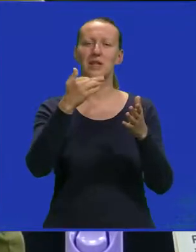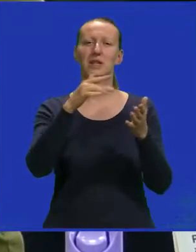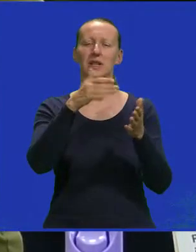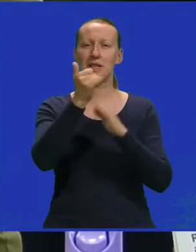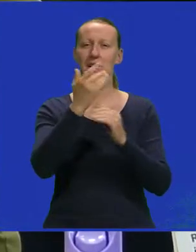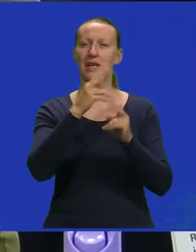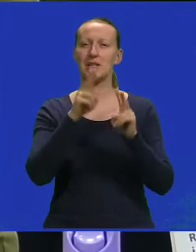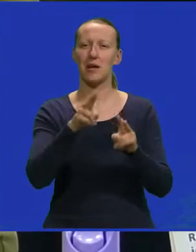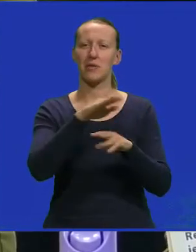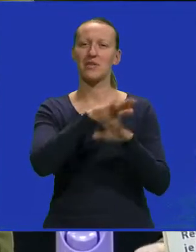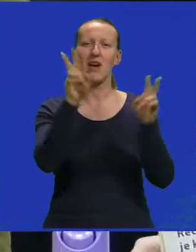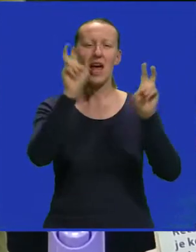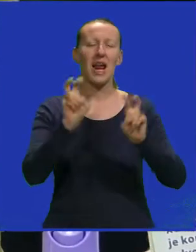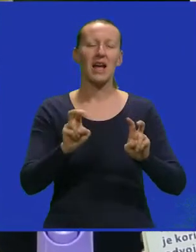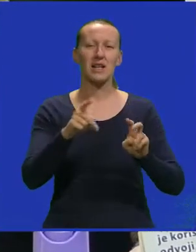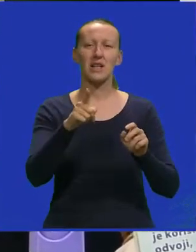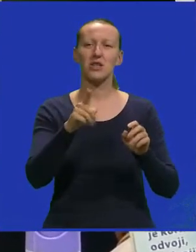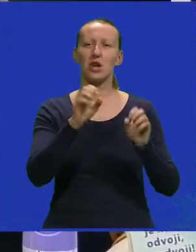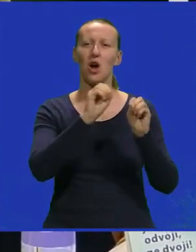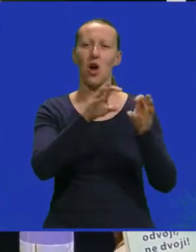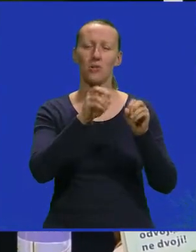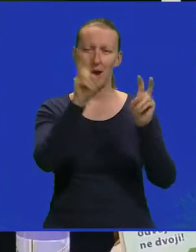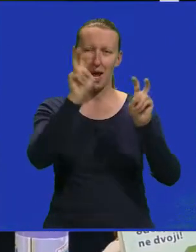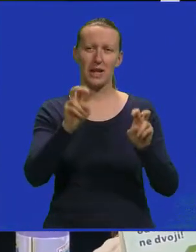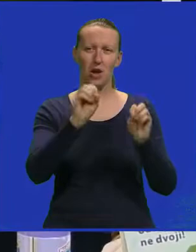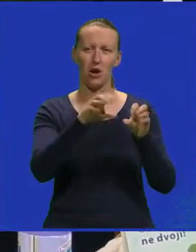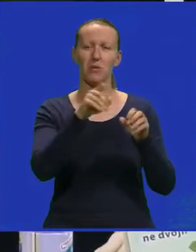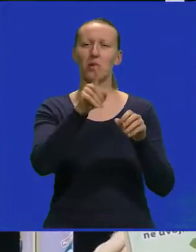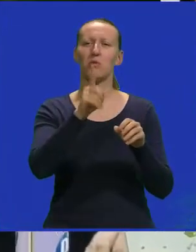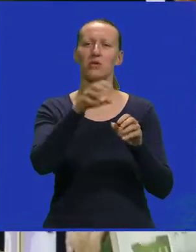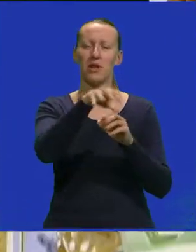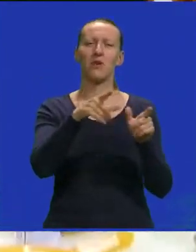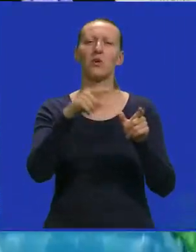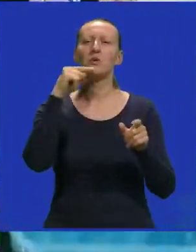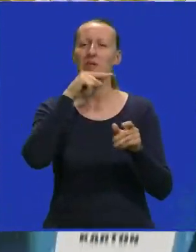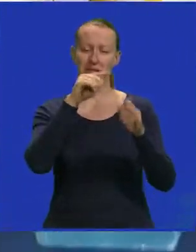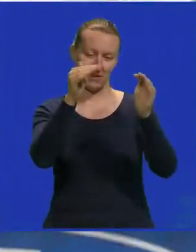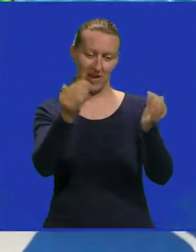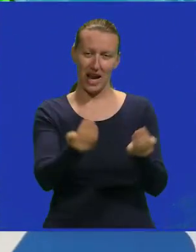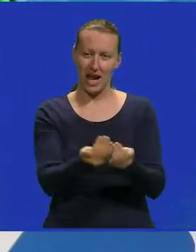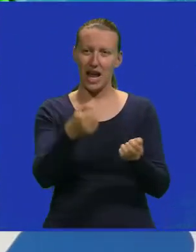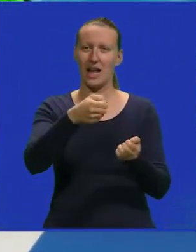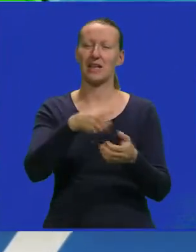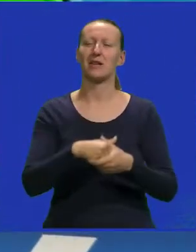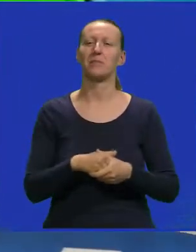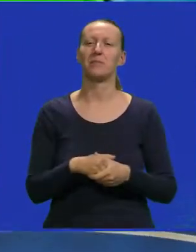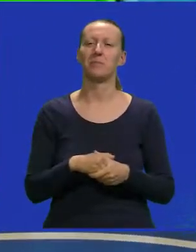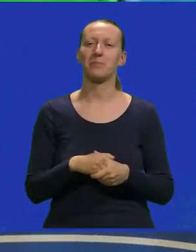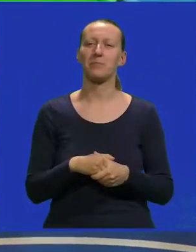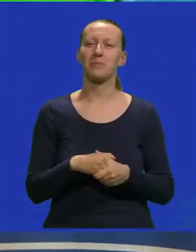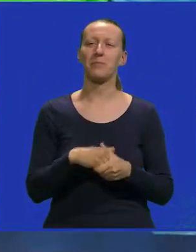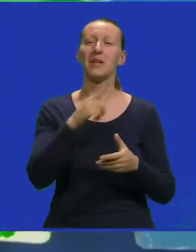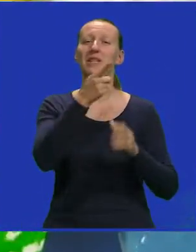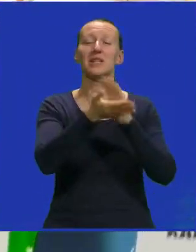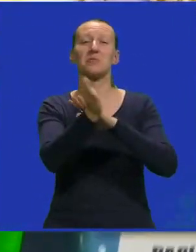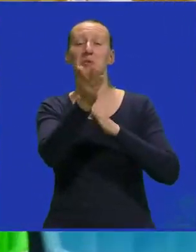idu zapravo sva električna otpad. Električni. Aha, onda to mora sada biti da. Ova naša crvena kanta. Kamo si mi